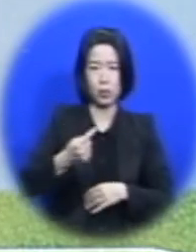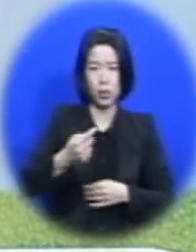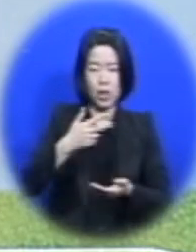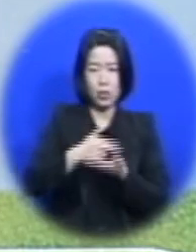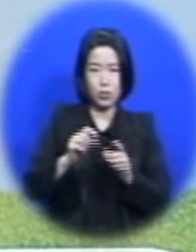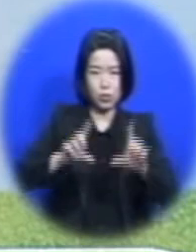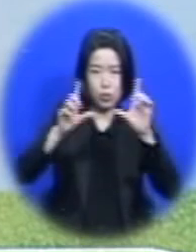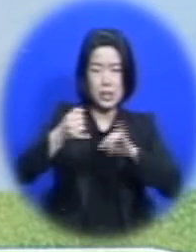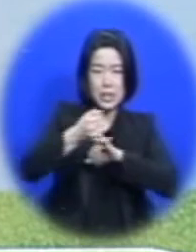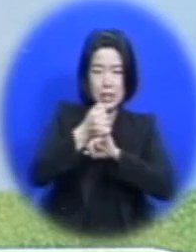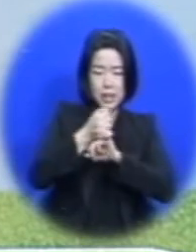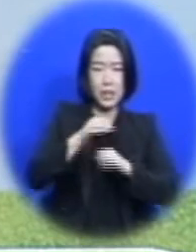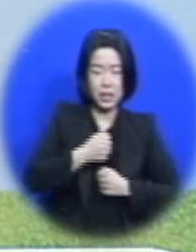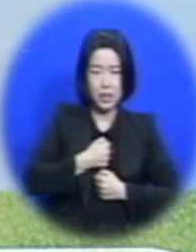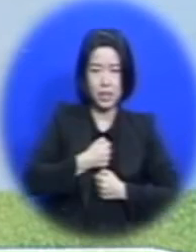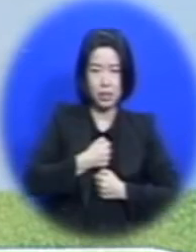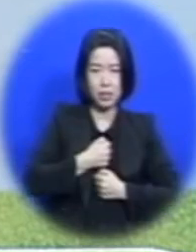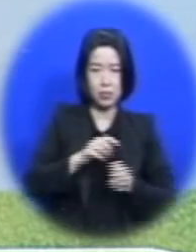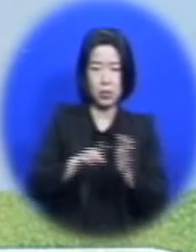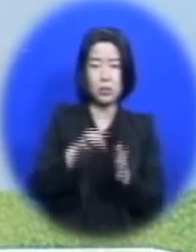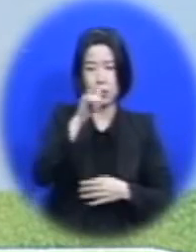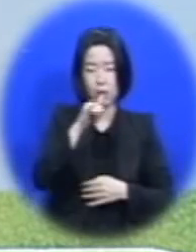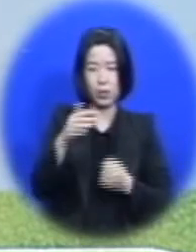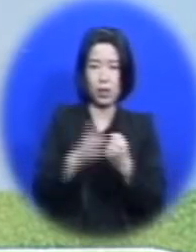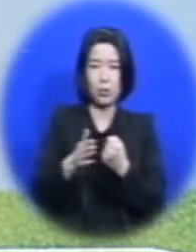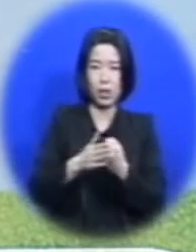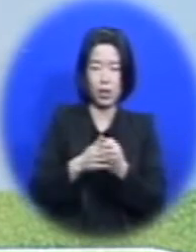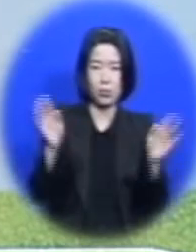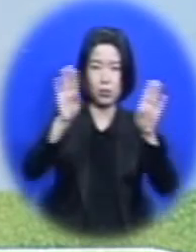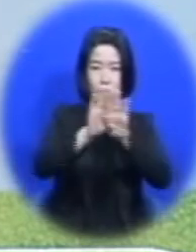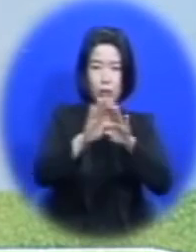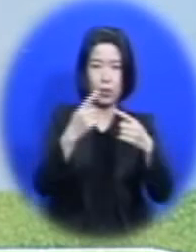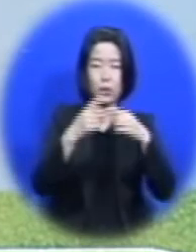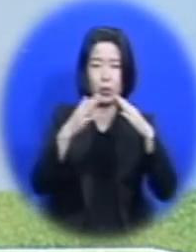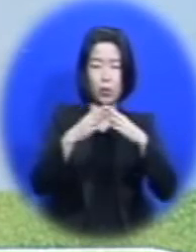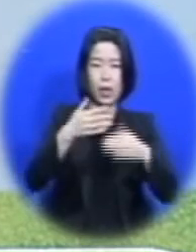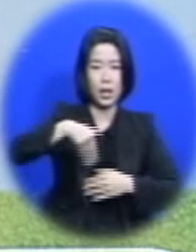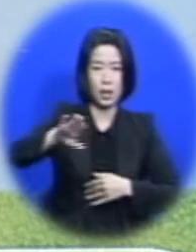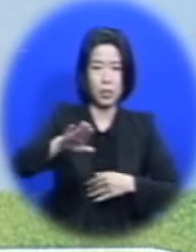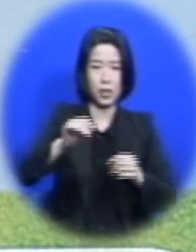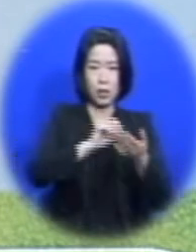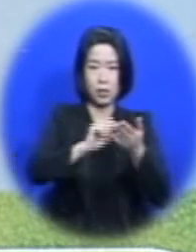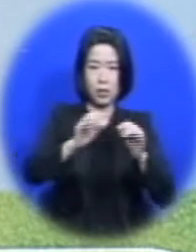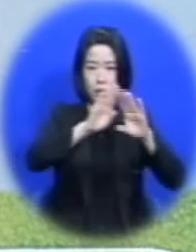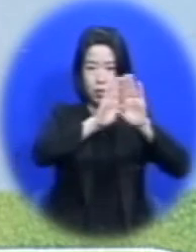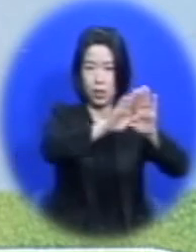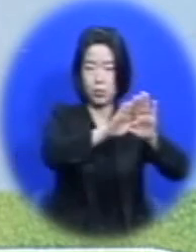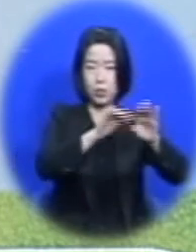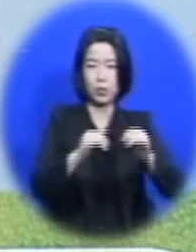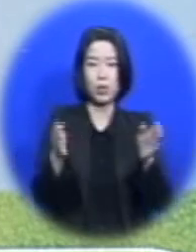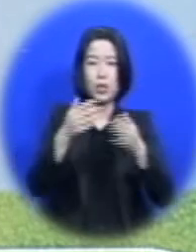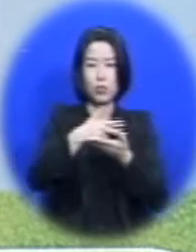그래서 주일에 과감하게 문을 닫고 교회 갑니다 그렇게 붙여 놓고 주위를 가격은 안